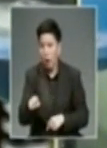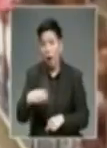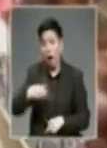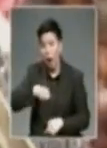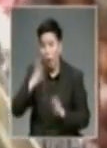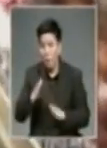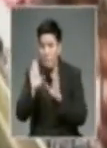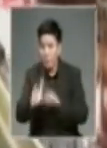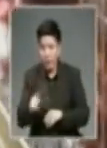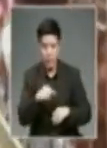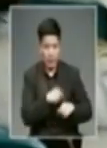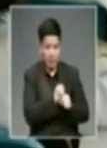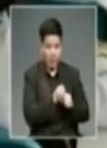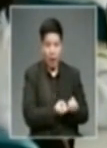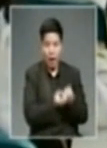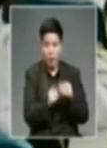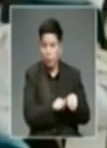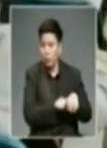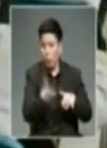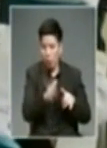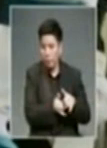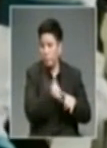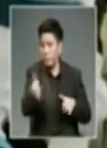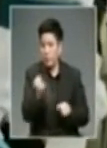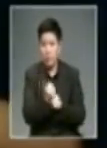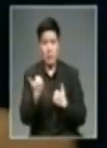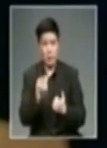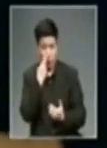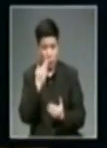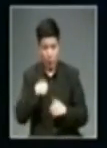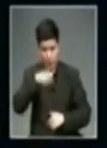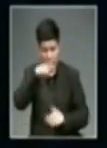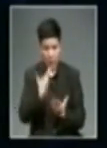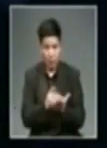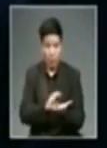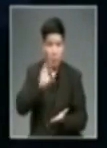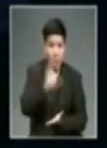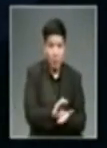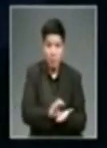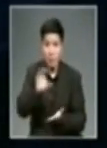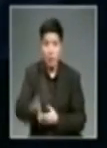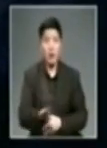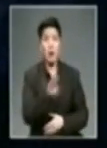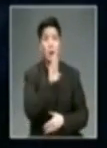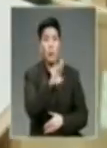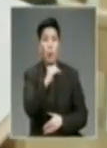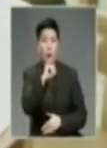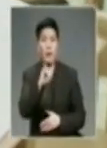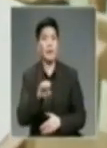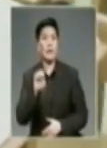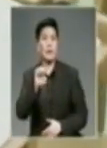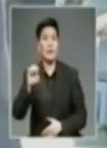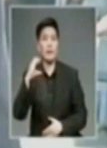แรงงานในอนาคตนะครับซึ่งวันนี้เรามีการลงทุนต่างๆมากมายนะครับทั้ง BOI ทั้ง EC เกษตรกิจพิเศ